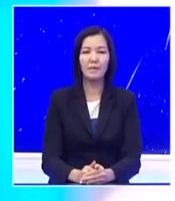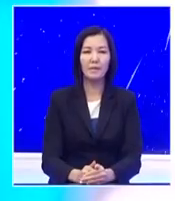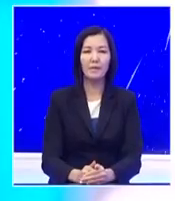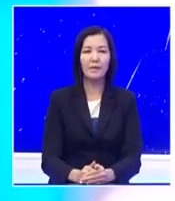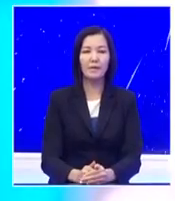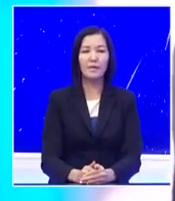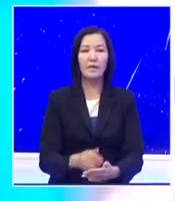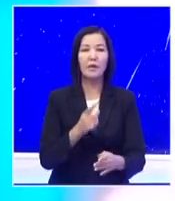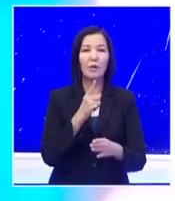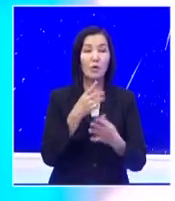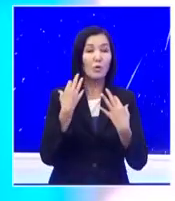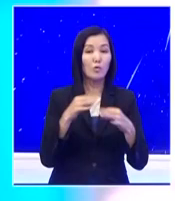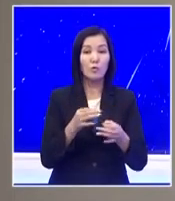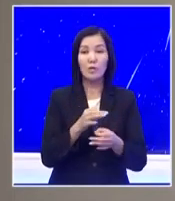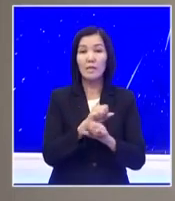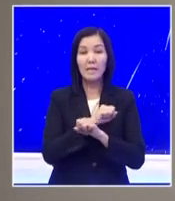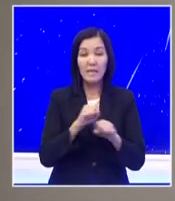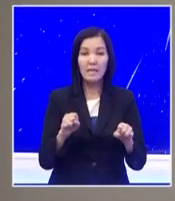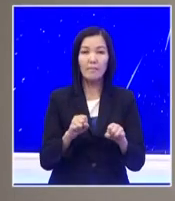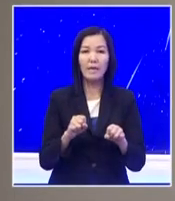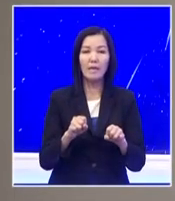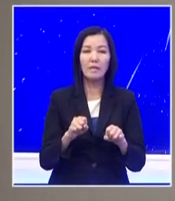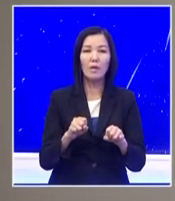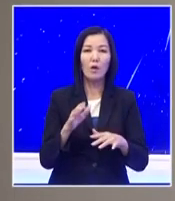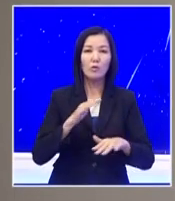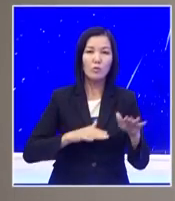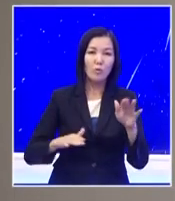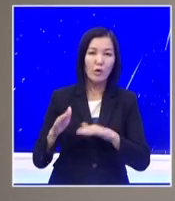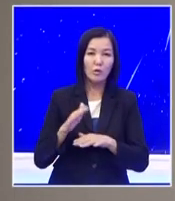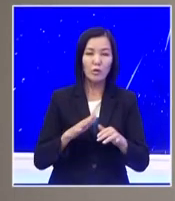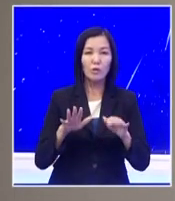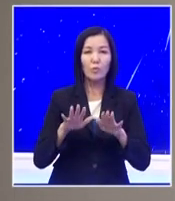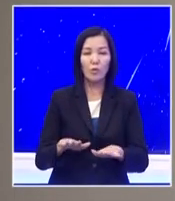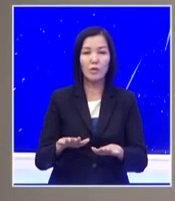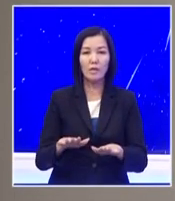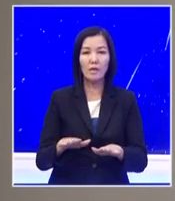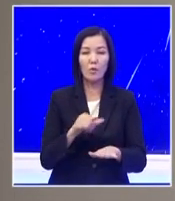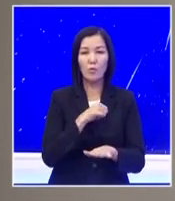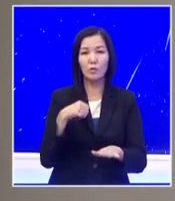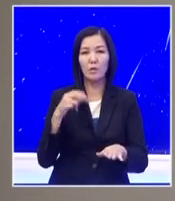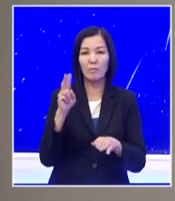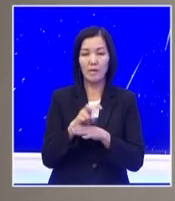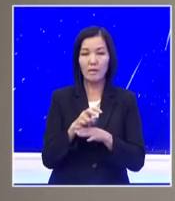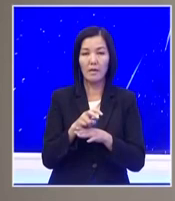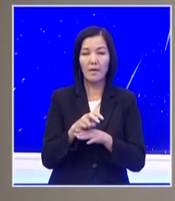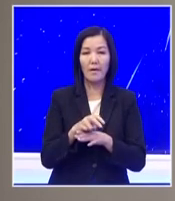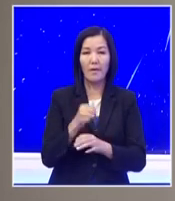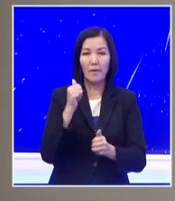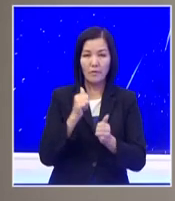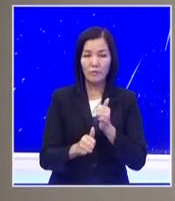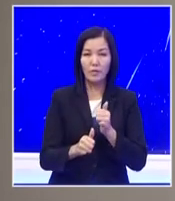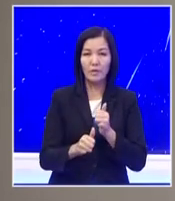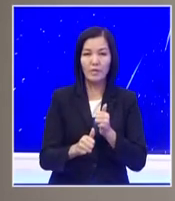Жабайы жағажайлар дейді, сол жерде төтенше жағдайлардың алдын алу мақсатында жеке құрам жаңағы күнделікті